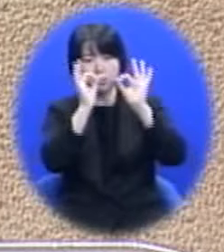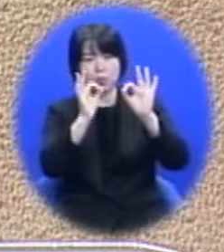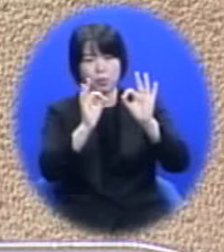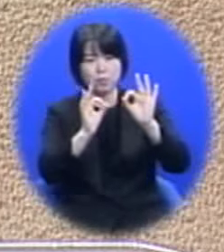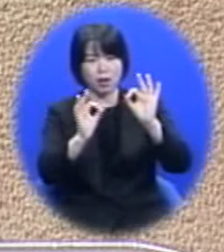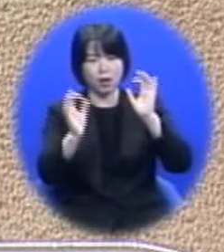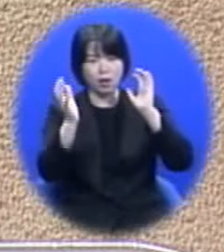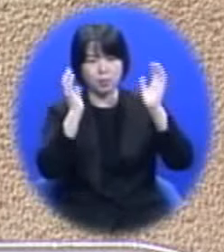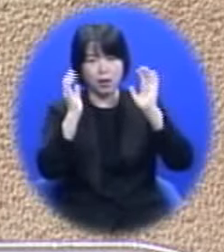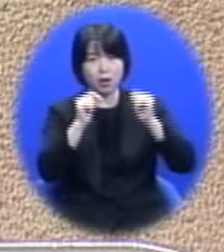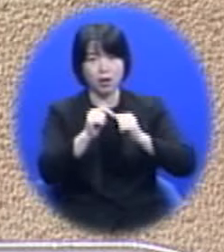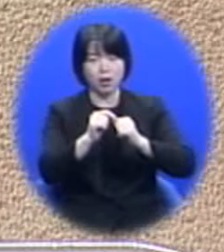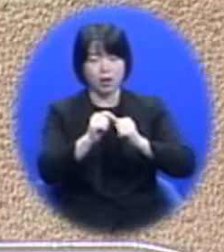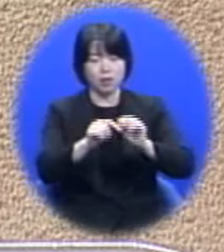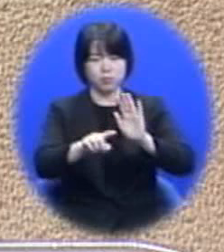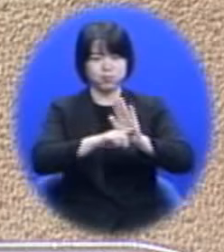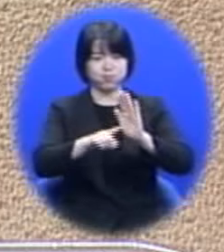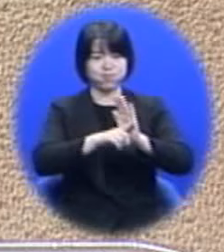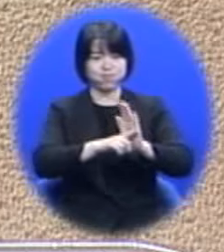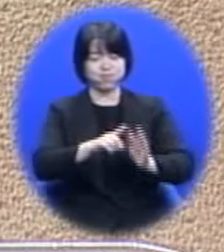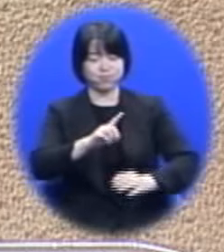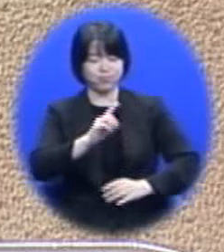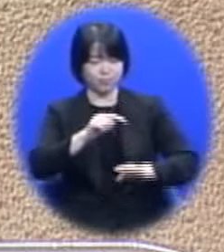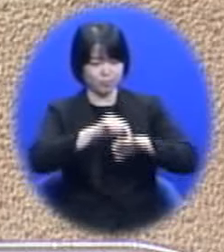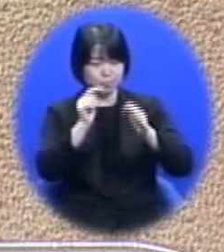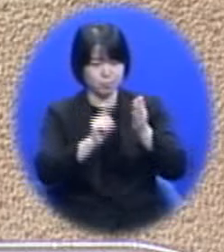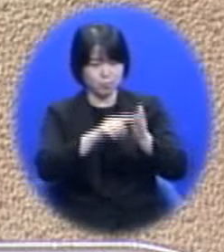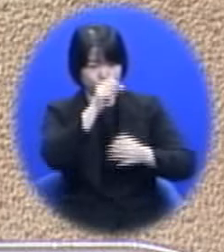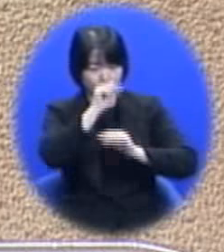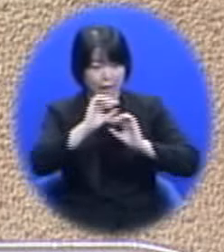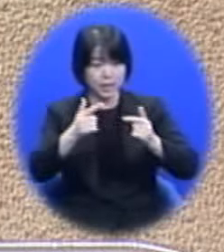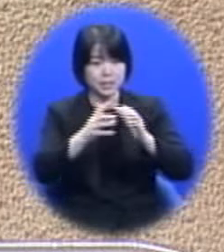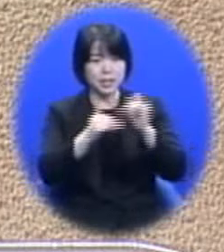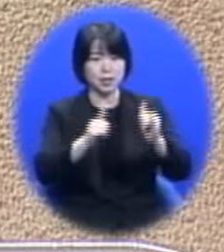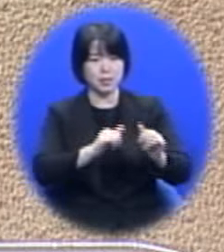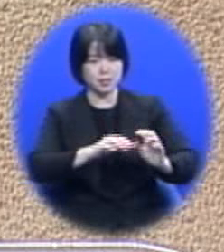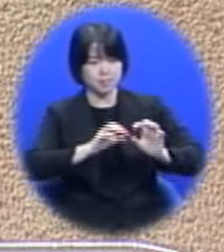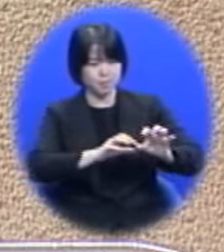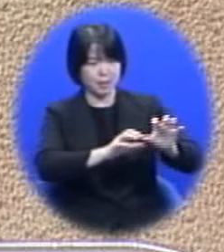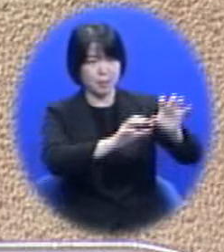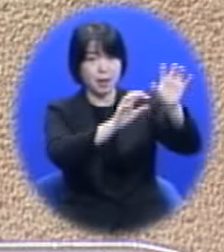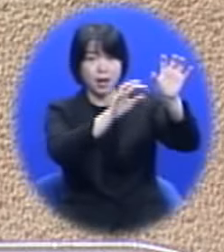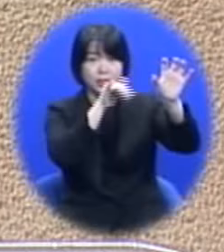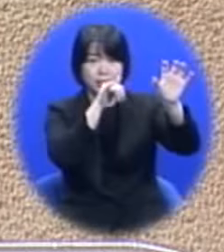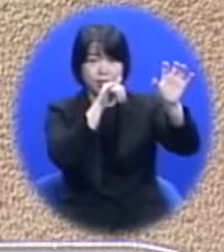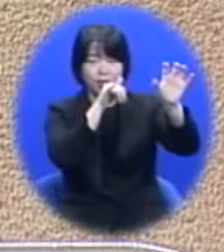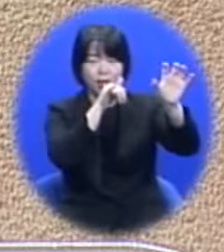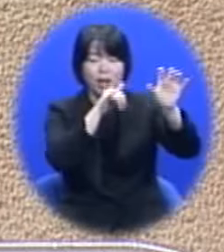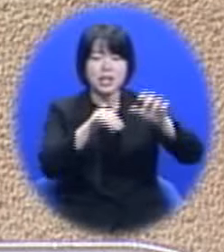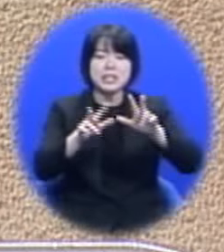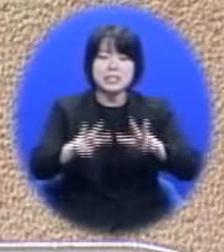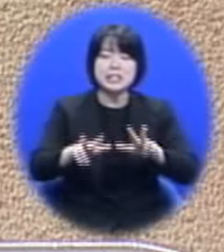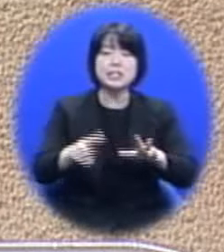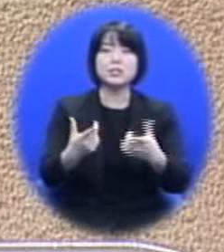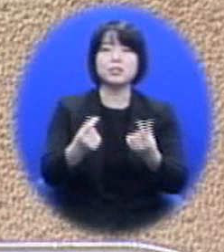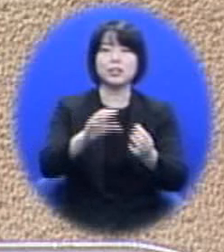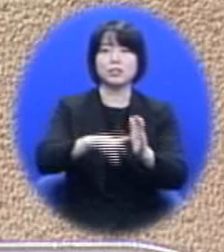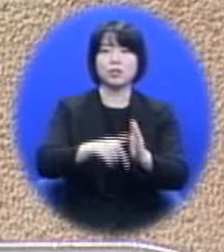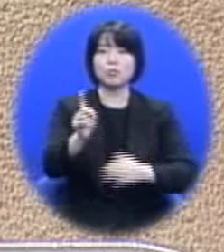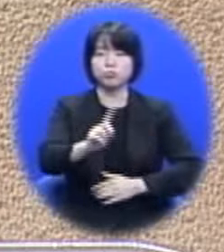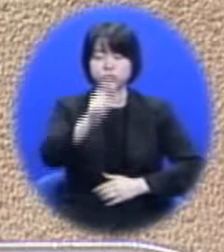댓글이 엄청나게 달렸습니다. 한마디로 지금 시국에 무슨 기도냐? 기도만 하면